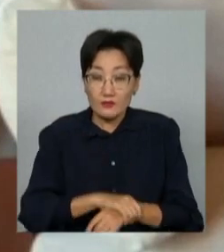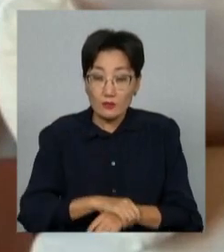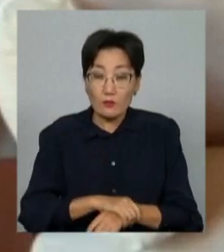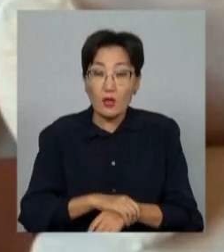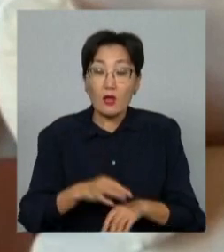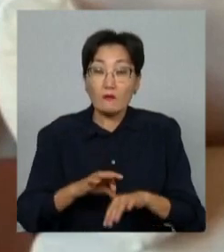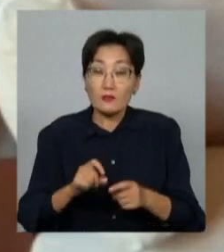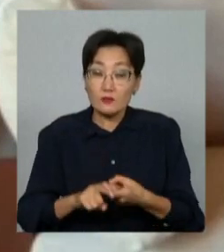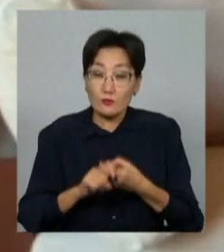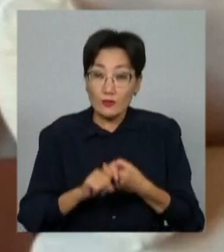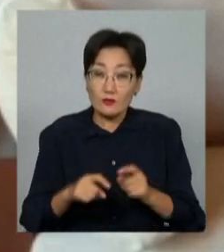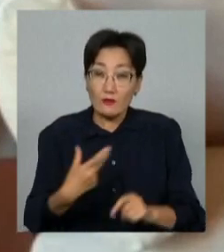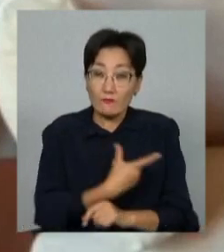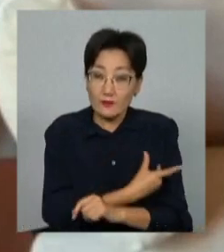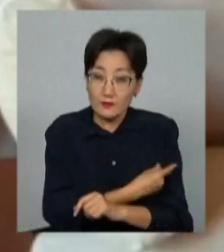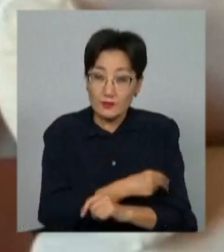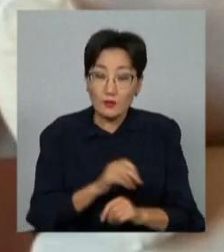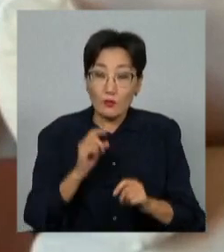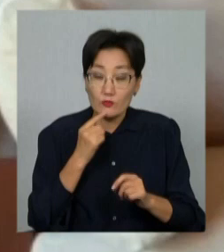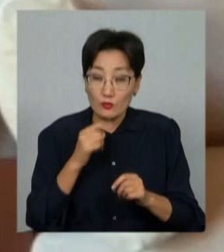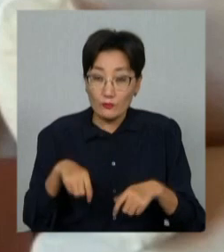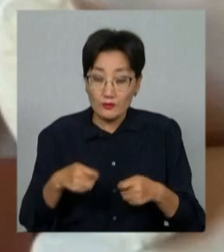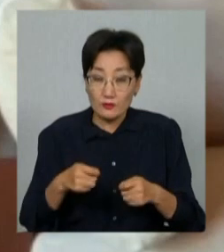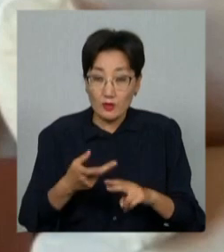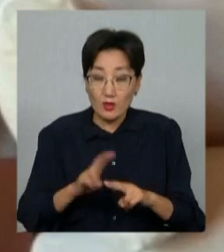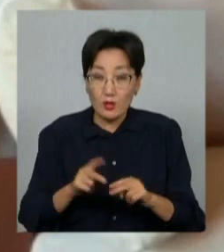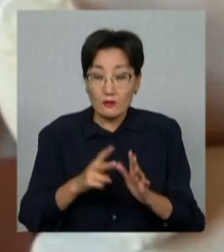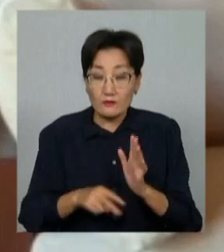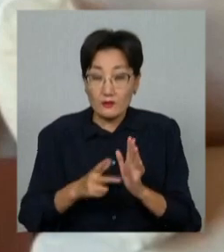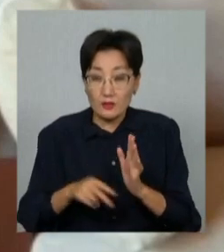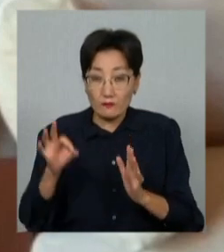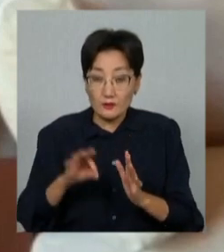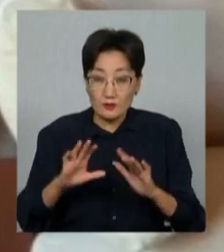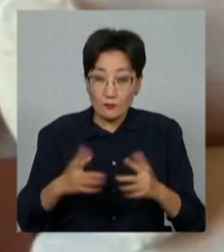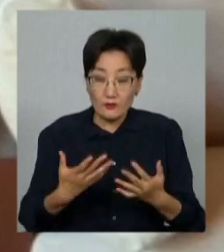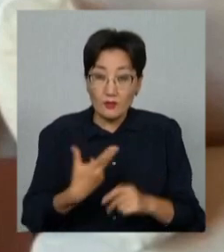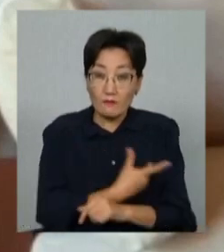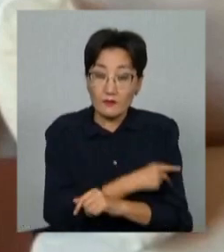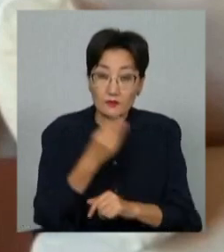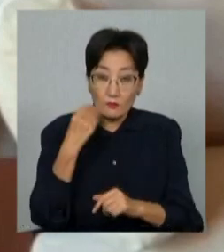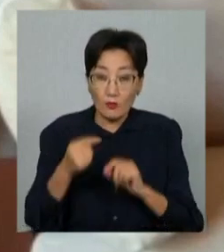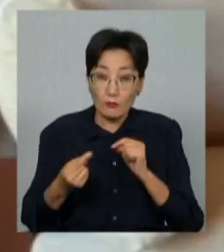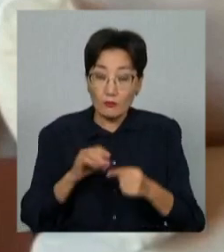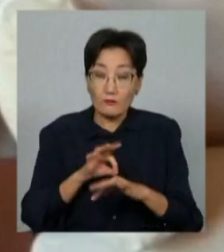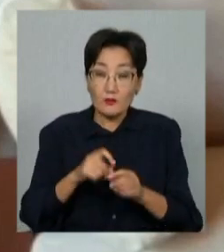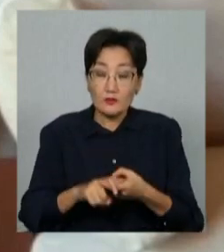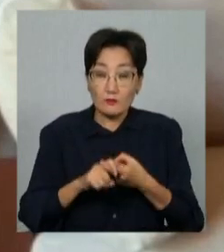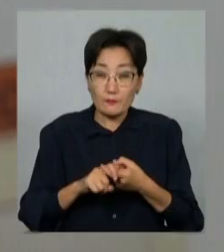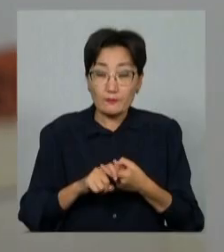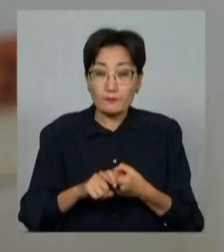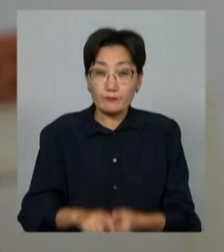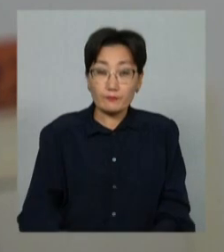ускользает от вакцин. Вот, а тем не менее, где-то в 70-80% случаев вакцины эффективны против этого